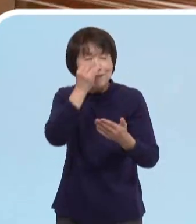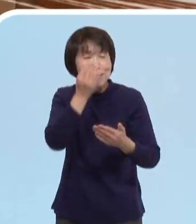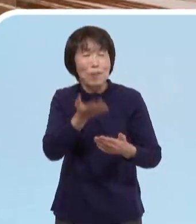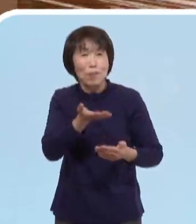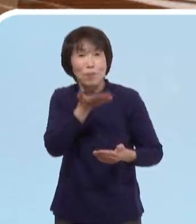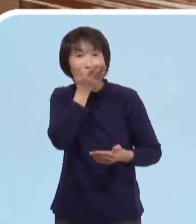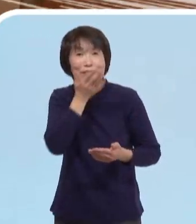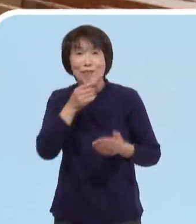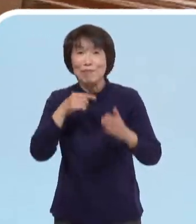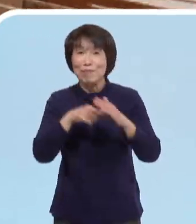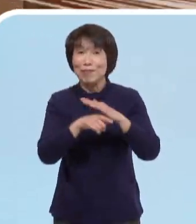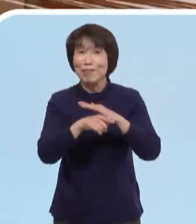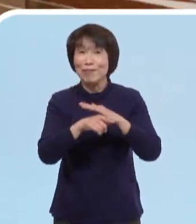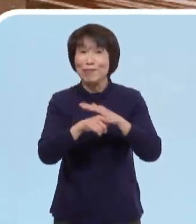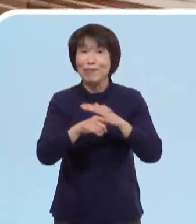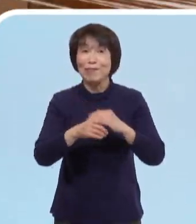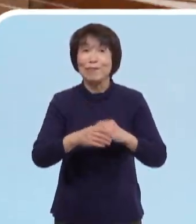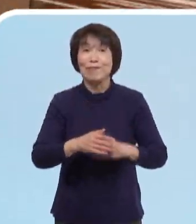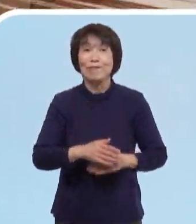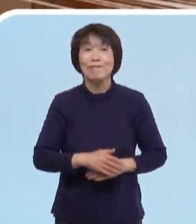のエキスパート。